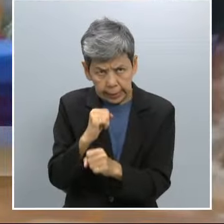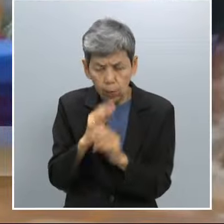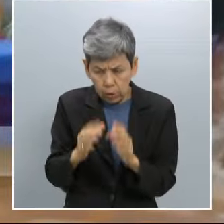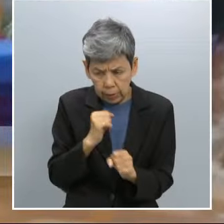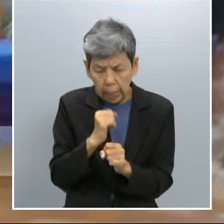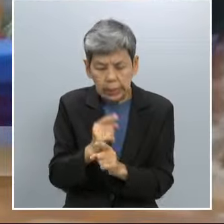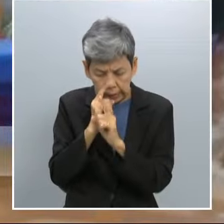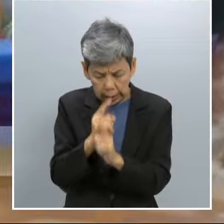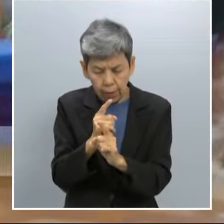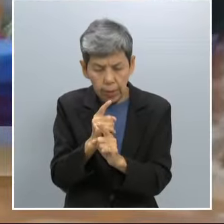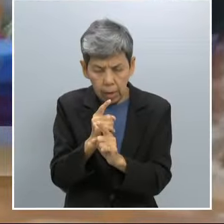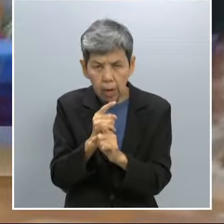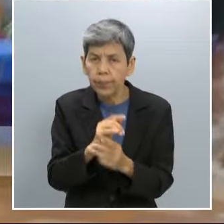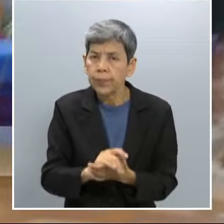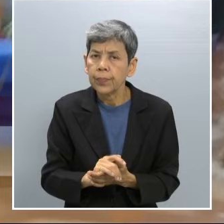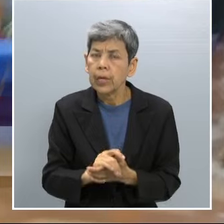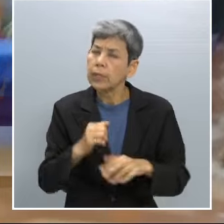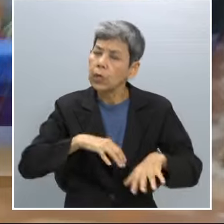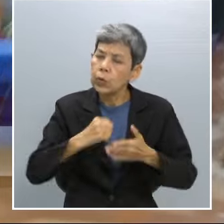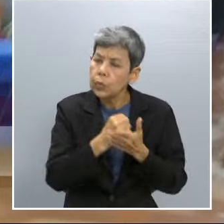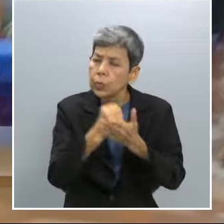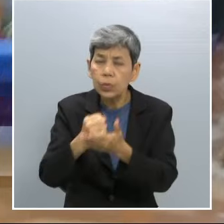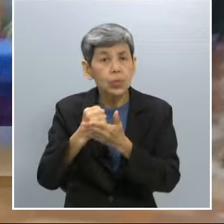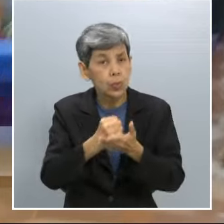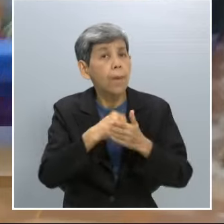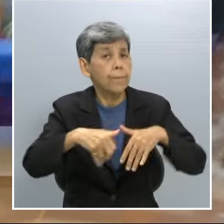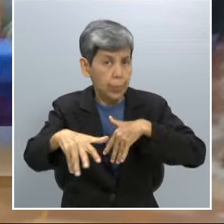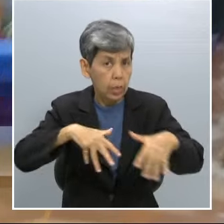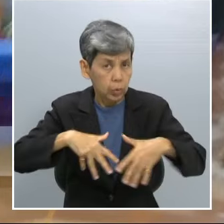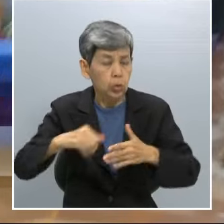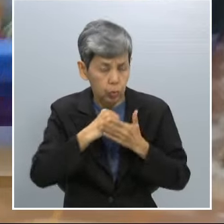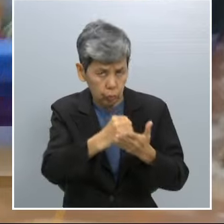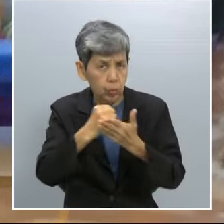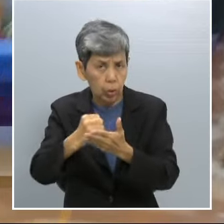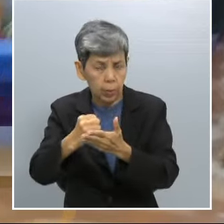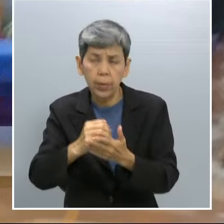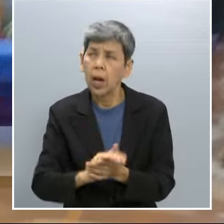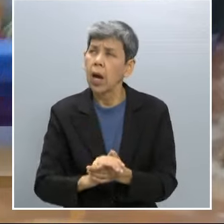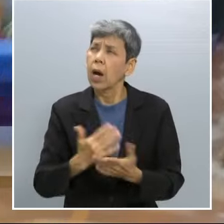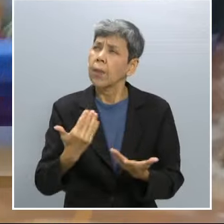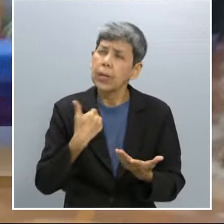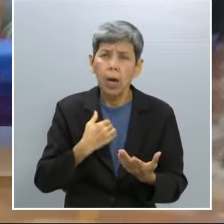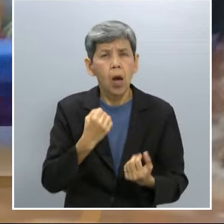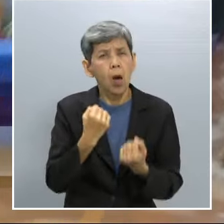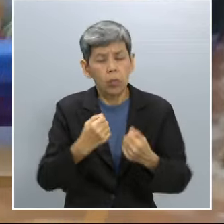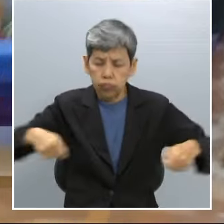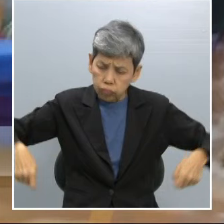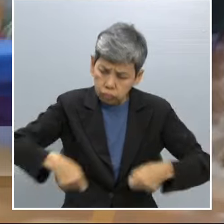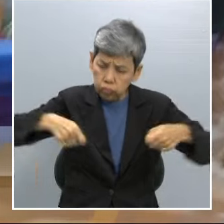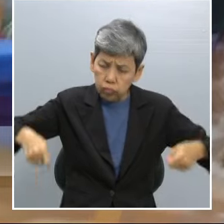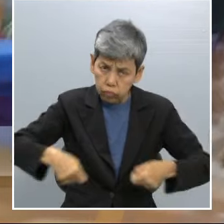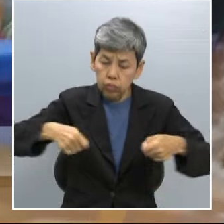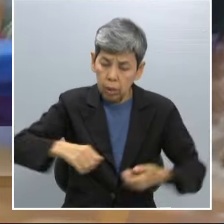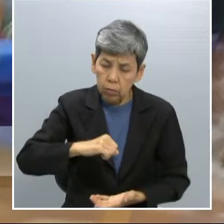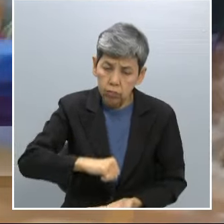ที่และก็รวมถึงการบรรเทาภัยต่างๆที่จะต้องดำเนินการตั้งแต่การจัดรถครัวสนามเพิ่มเติมจัดร